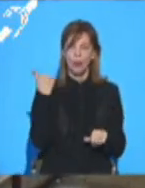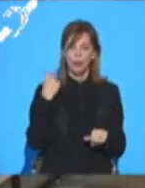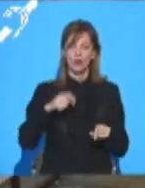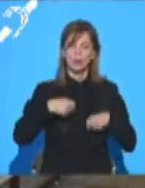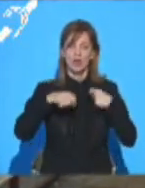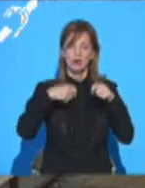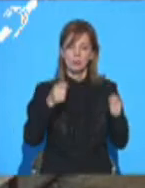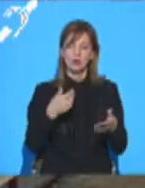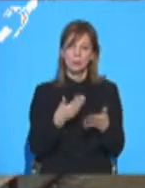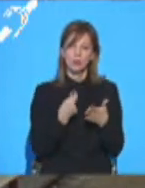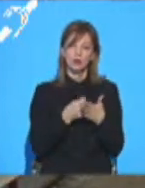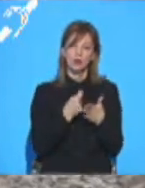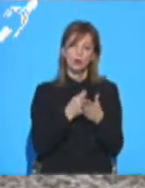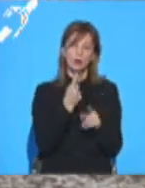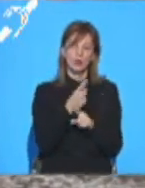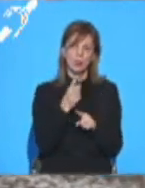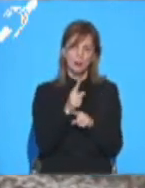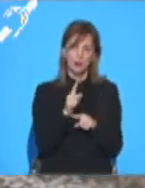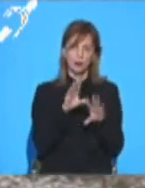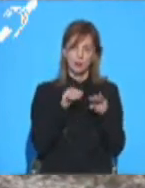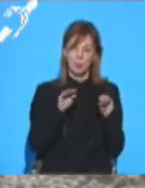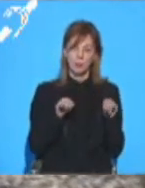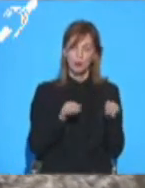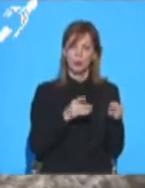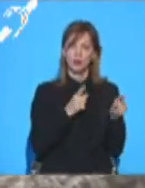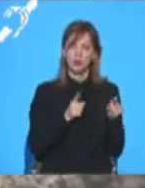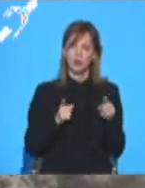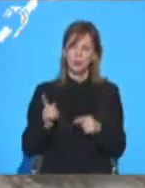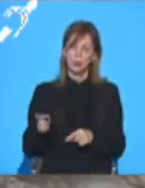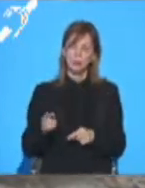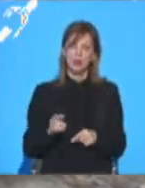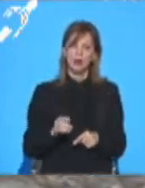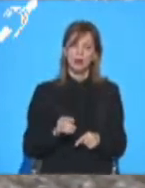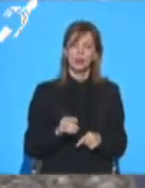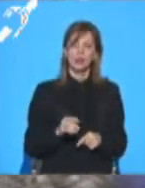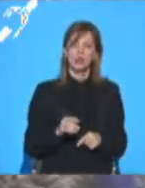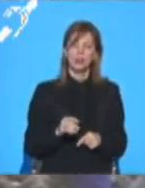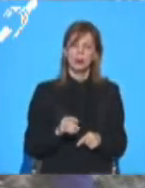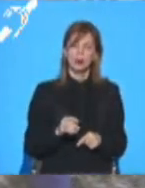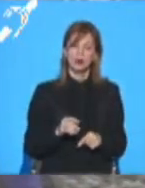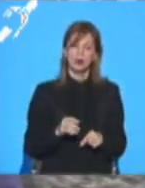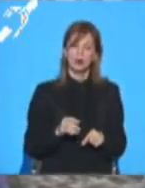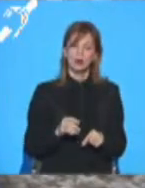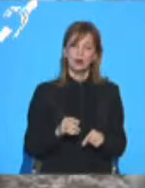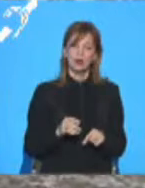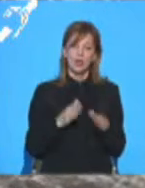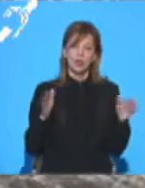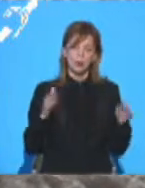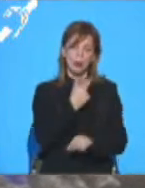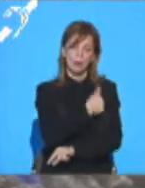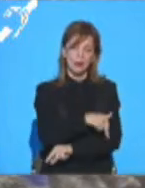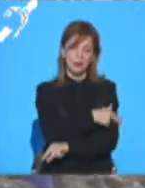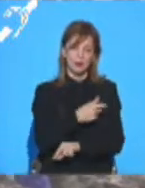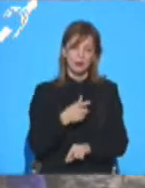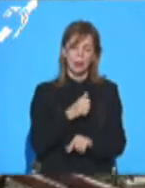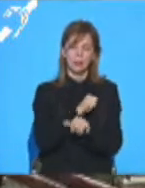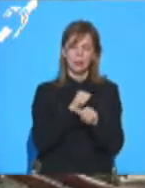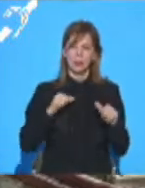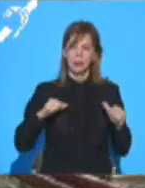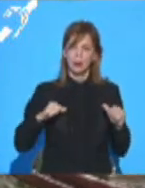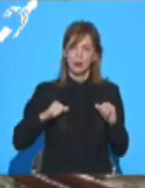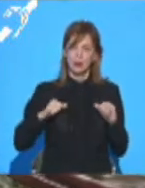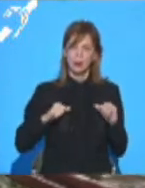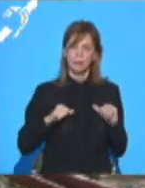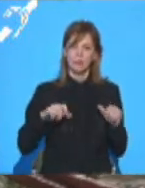loc în achiziția de echipamente medicale în mai multe rânduri, între care inclusiv un computer tomograf, la cel mai mare spital din Mehedinț se derulează